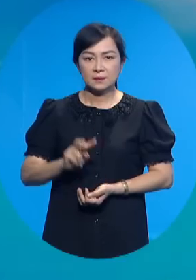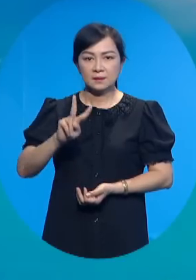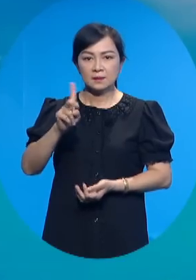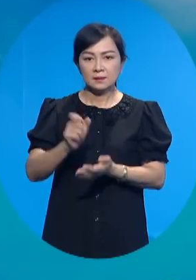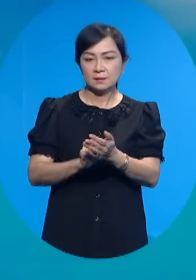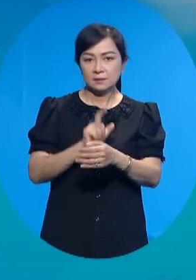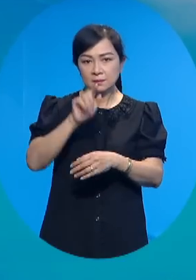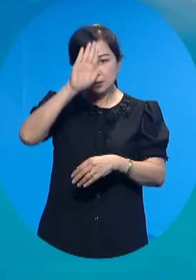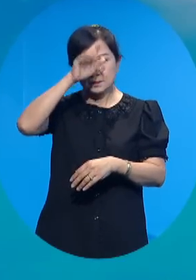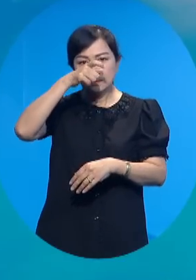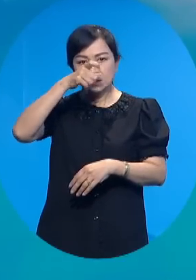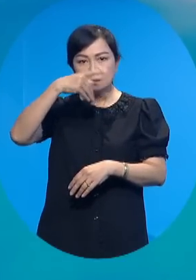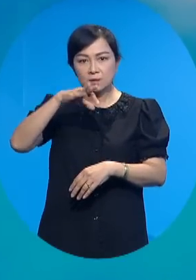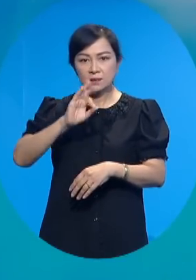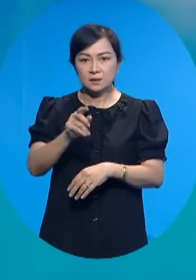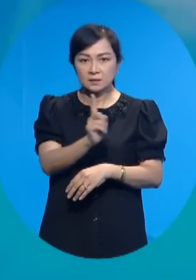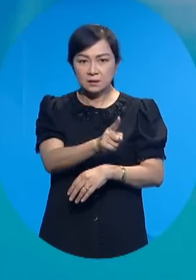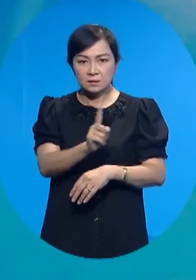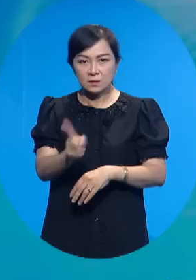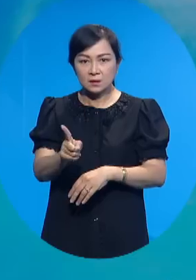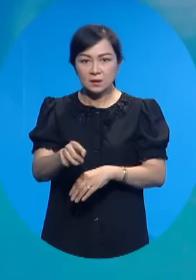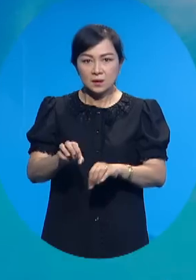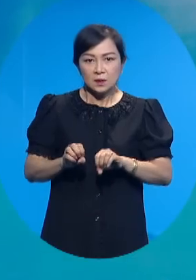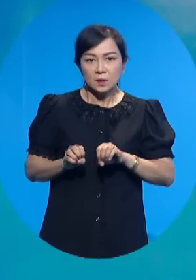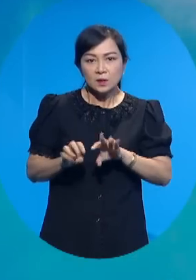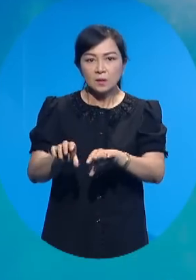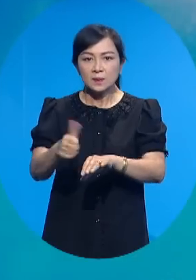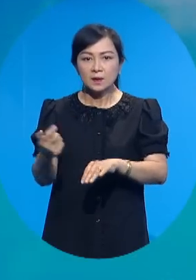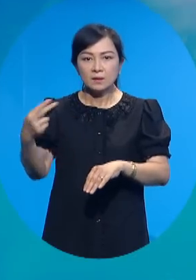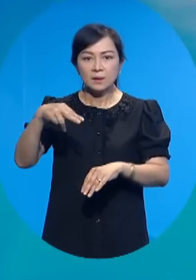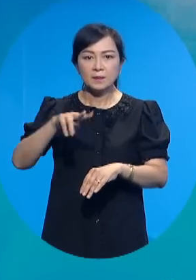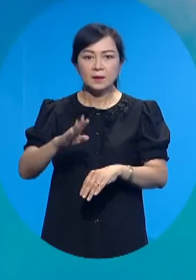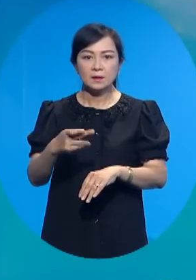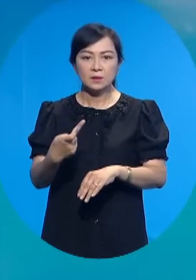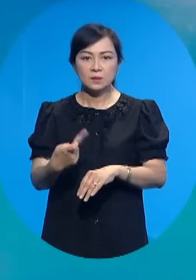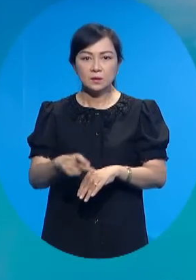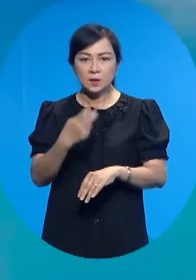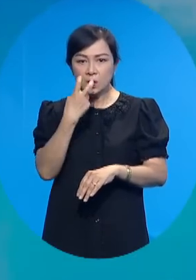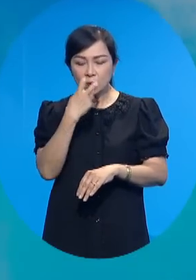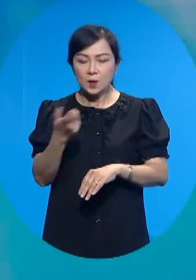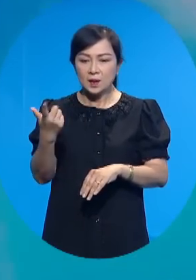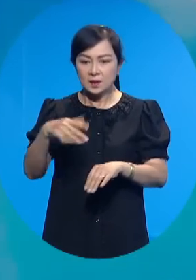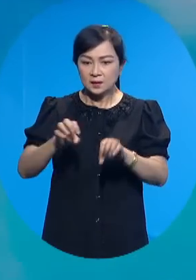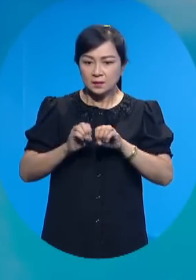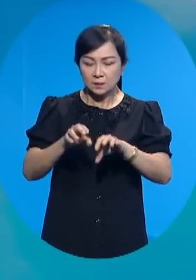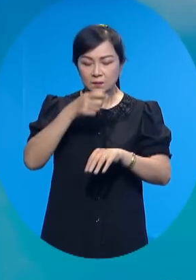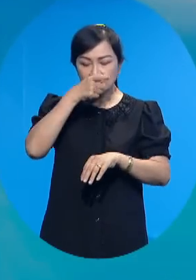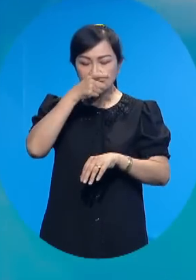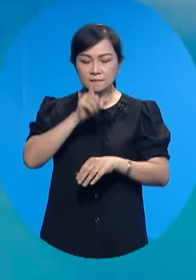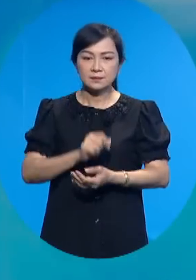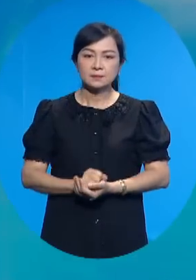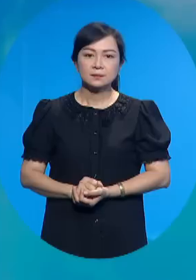Cũng trong ngày 21 tháng 7, Tổng thống Nga Vladimir Putin cảnh báo bất kỳ cuộc tấn công nào vào Belarus cũng sẽ bị coi là tấn công chính